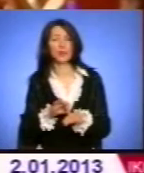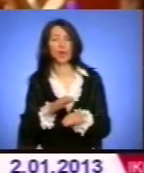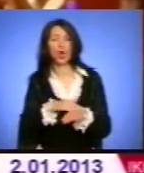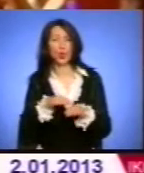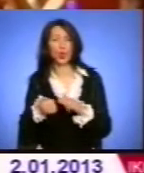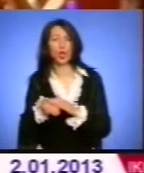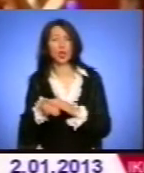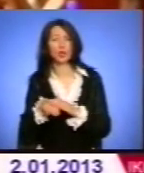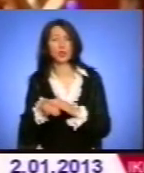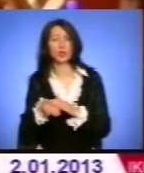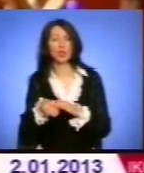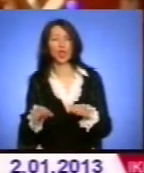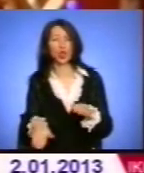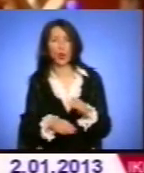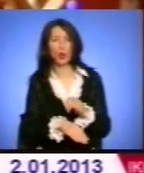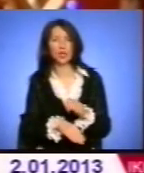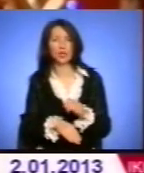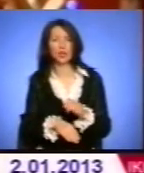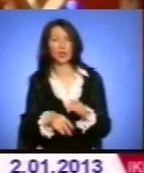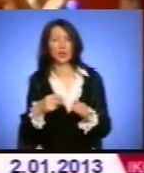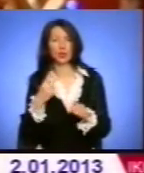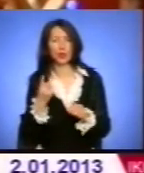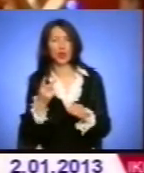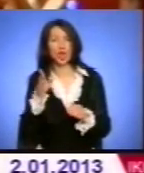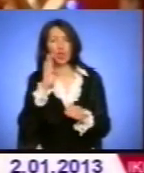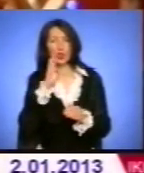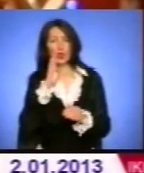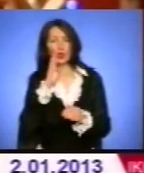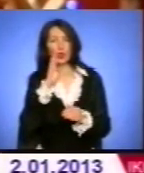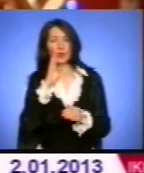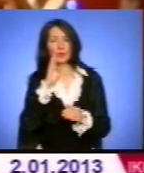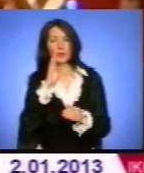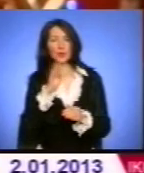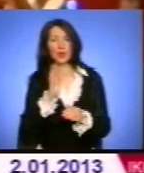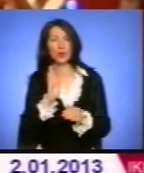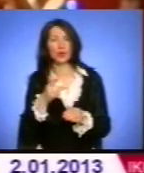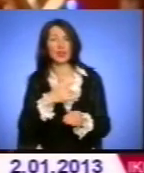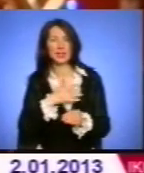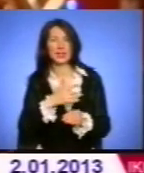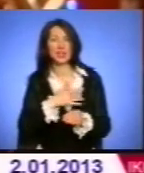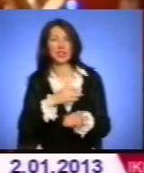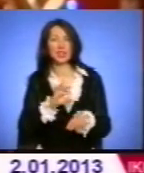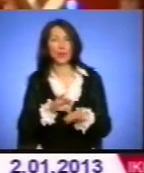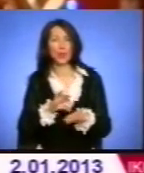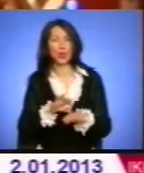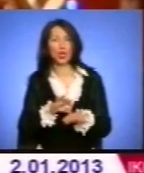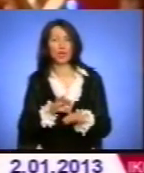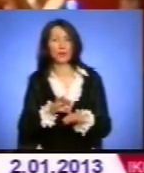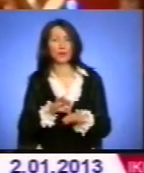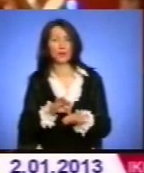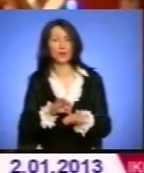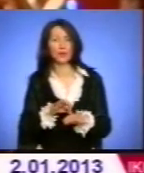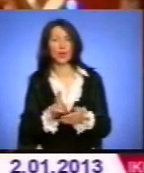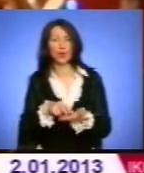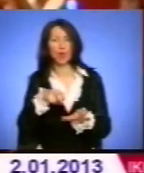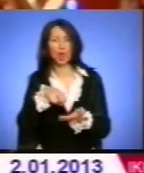руки, ноги, у двох жіночок були сердечні болі, і